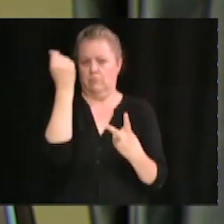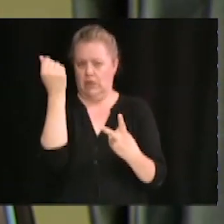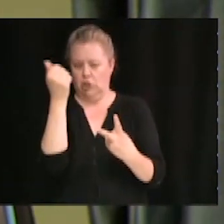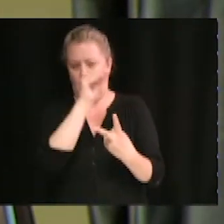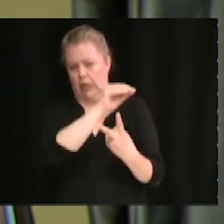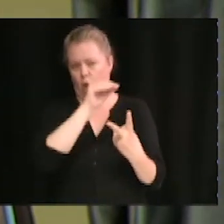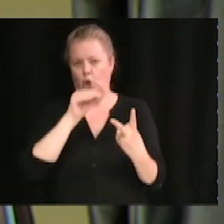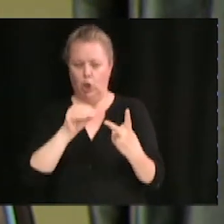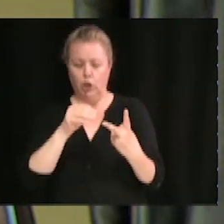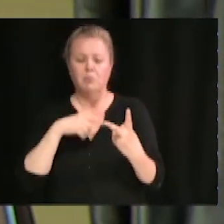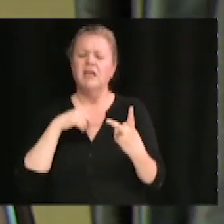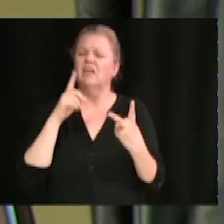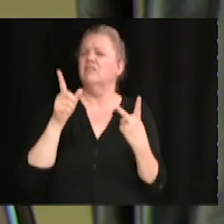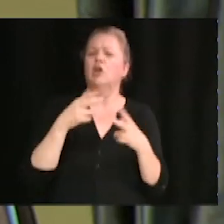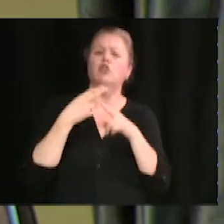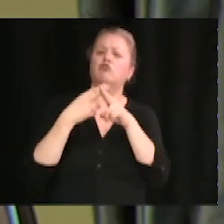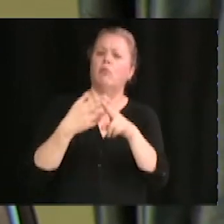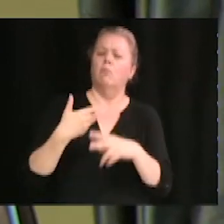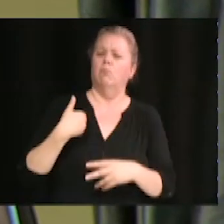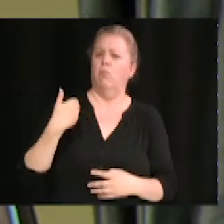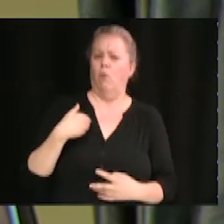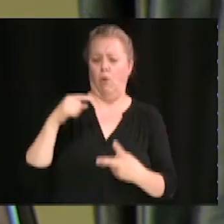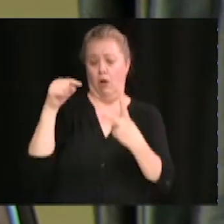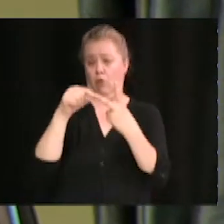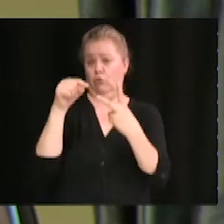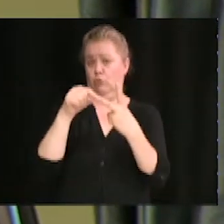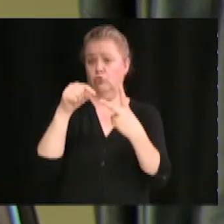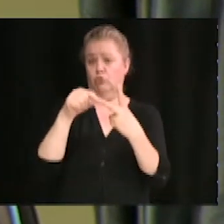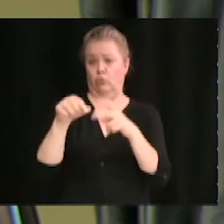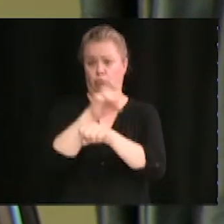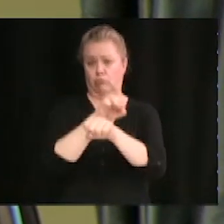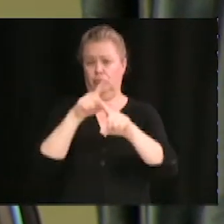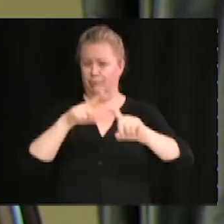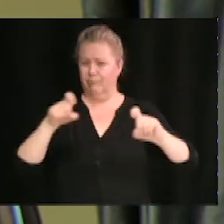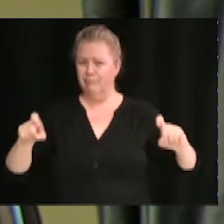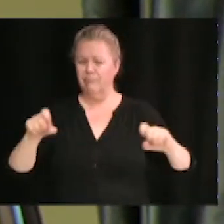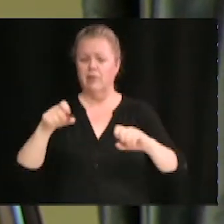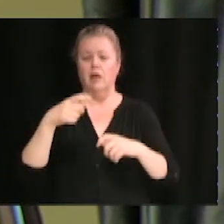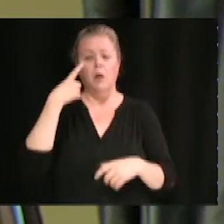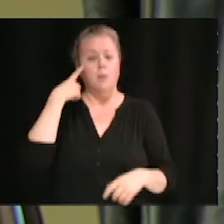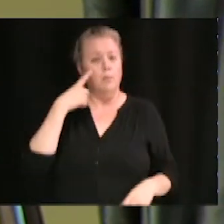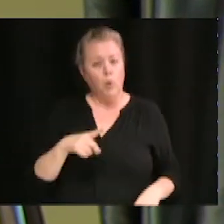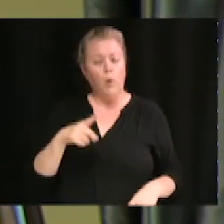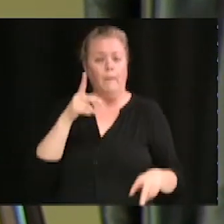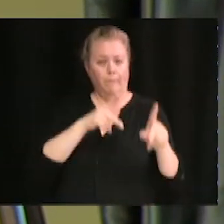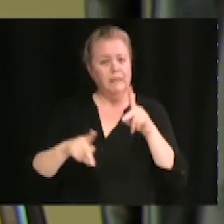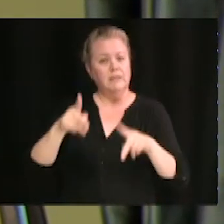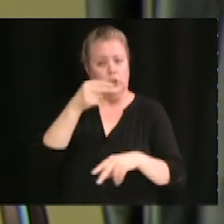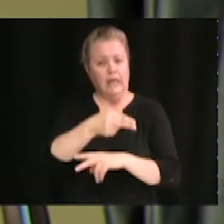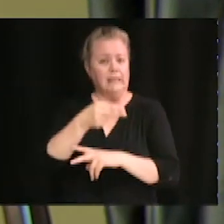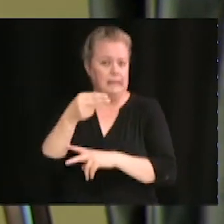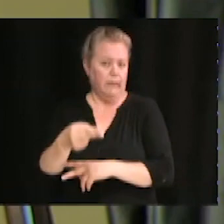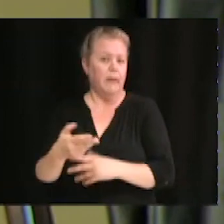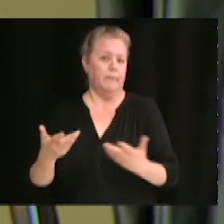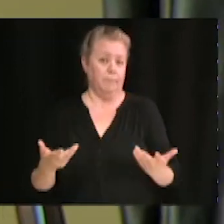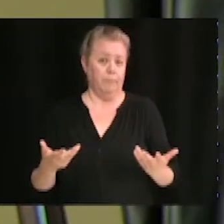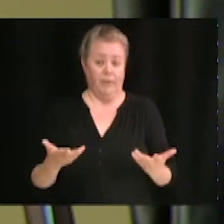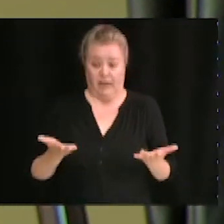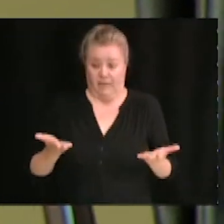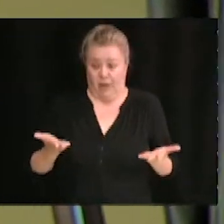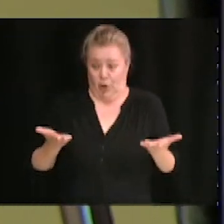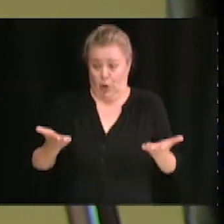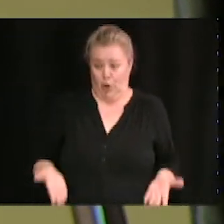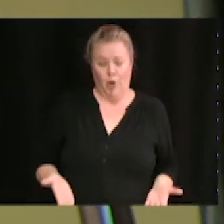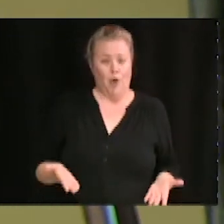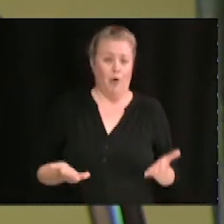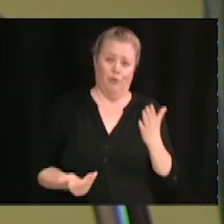permettre à des gens avec un certain handicap de dépasser les limites. Donc, on va passer une autre étape avec Denis. Je l'accompagne dans